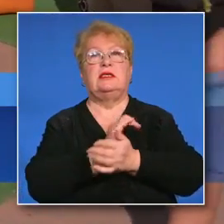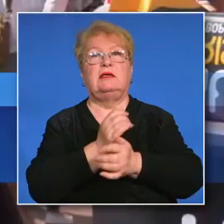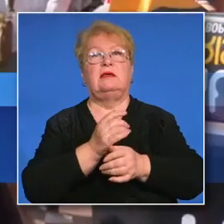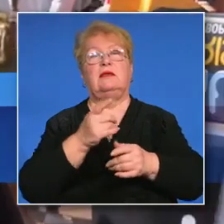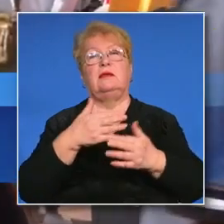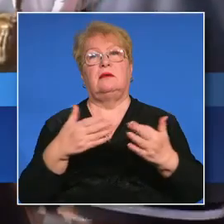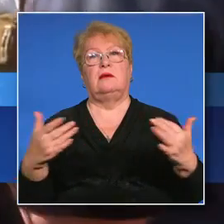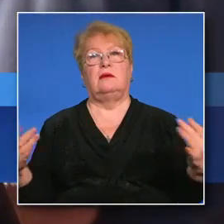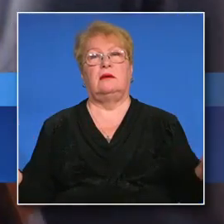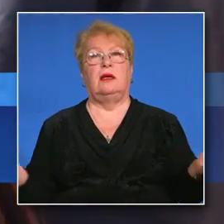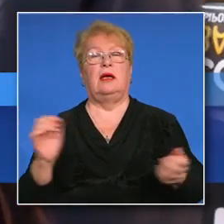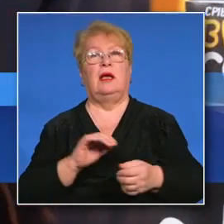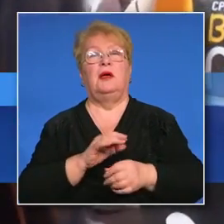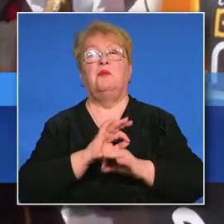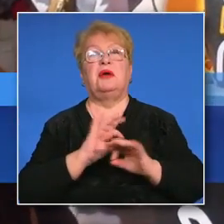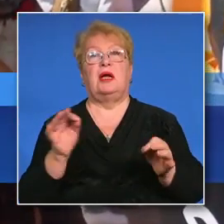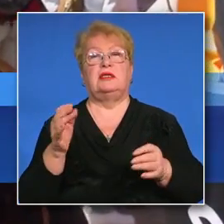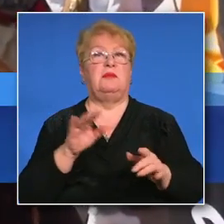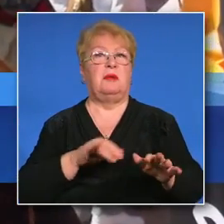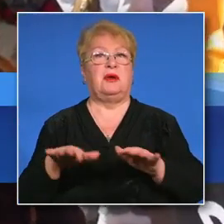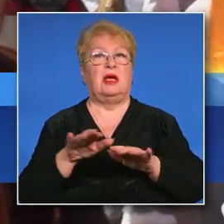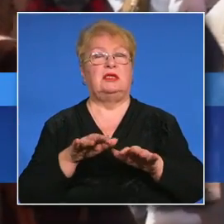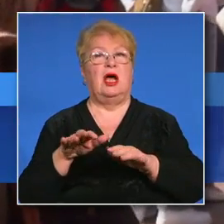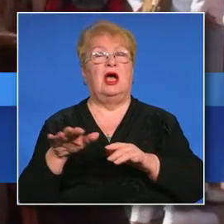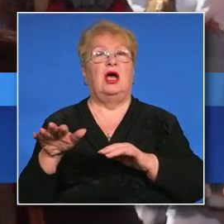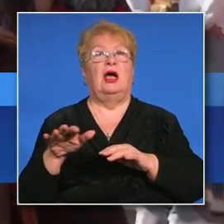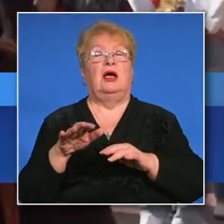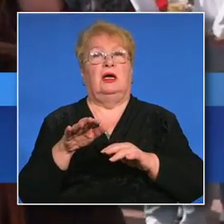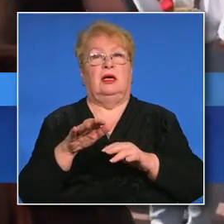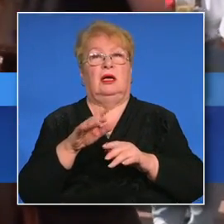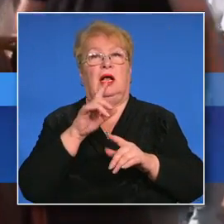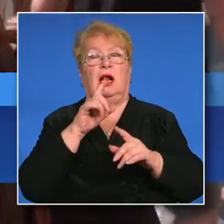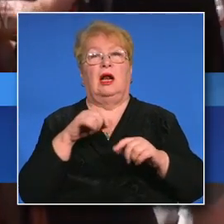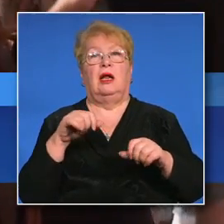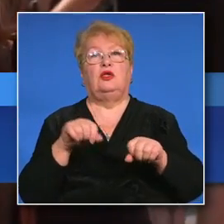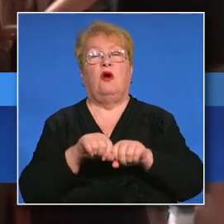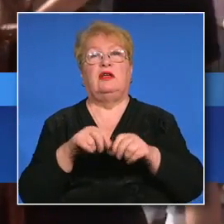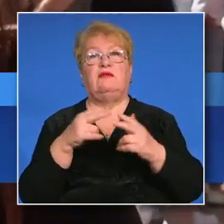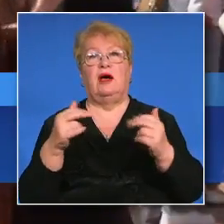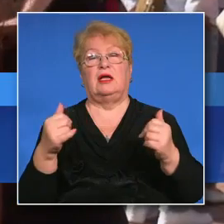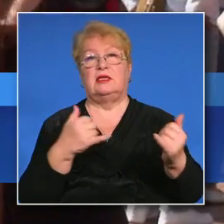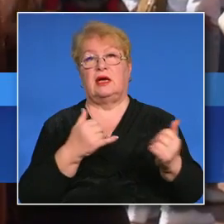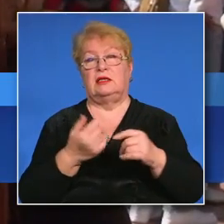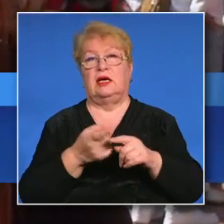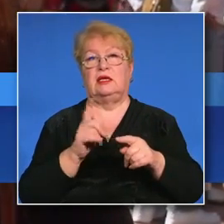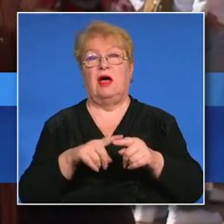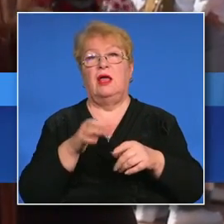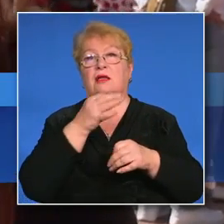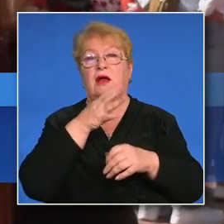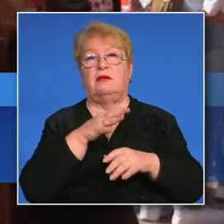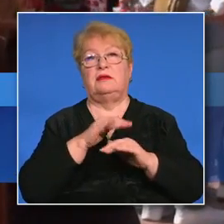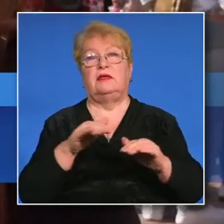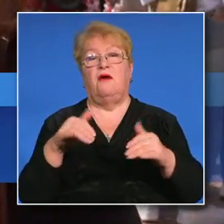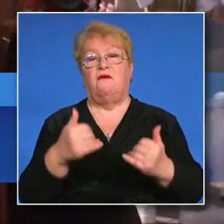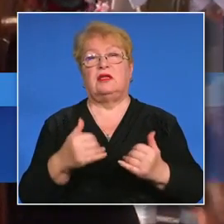другое. Прекрасное мероприятие. Всегда приезжали на Ледовый дворец ради этого мероприятия. Очень нравилось деткам. В